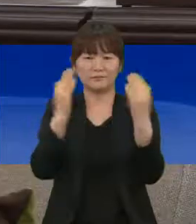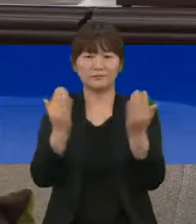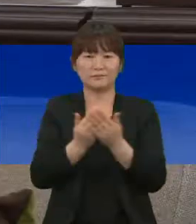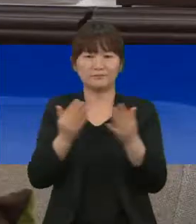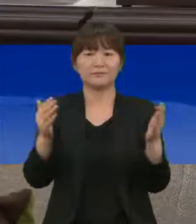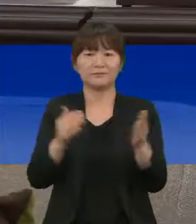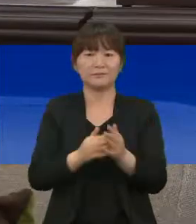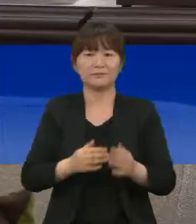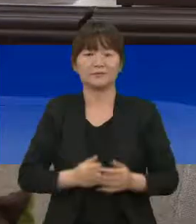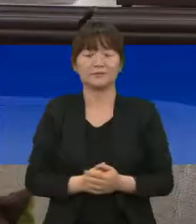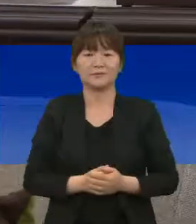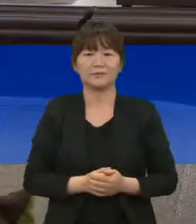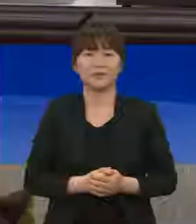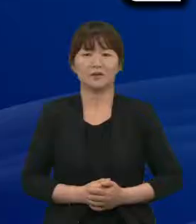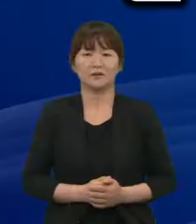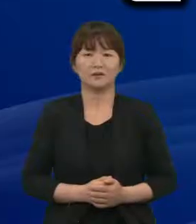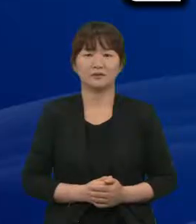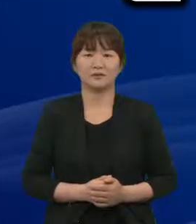활동을 마무리합니다.